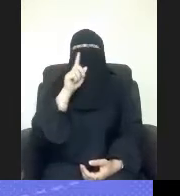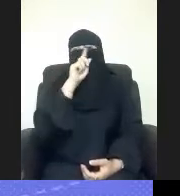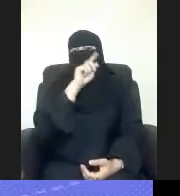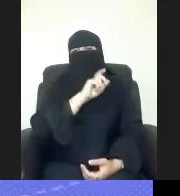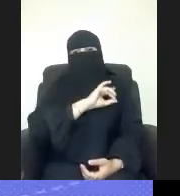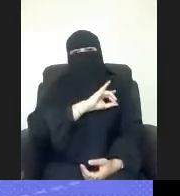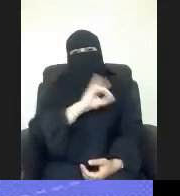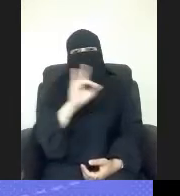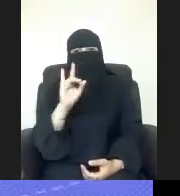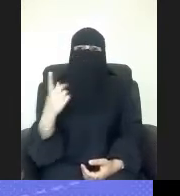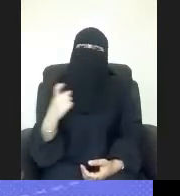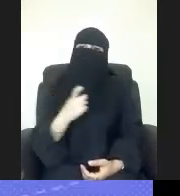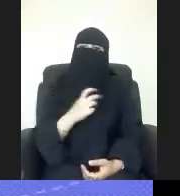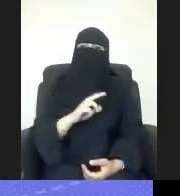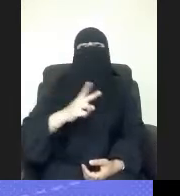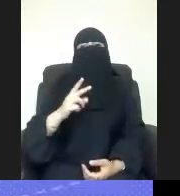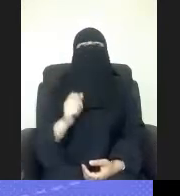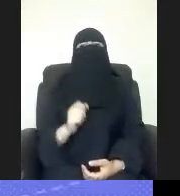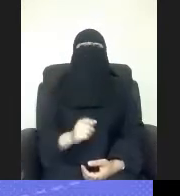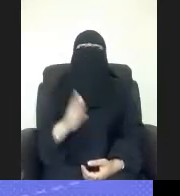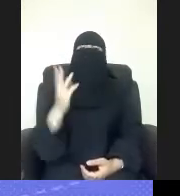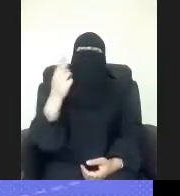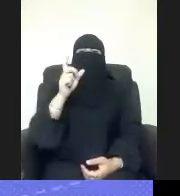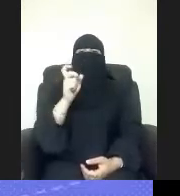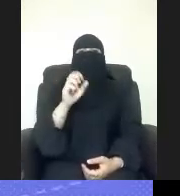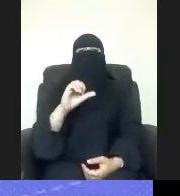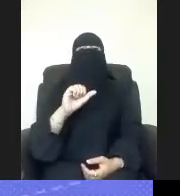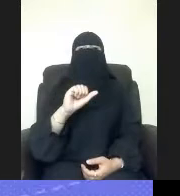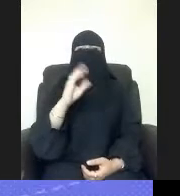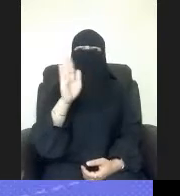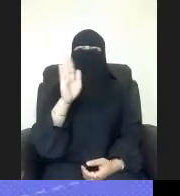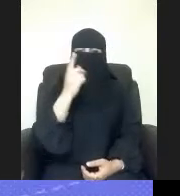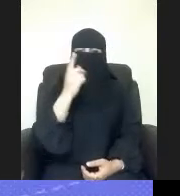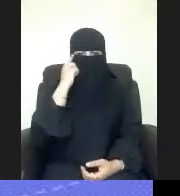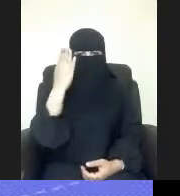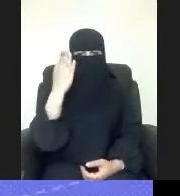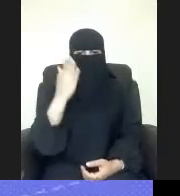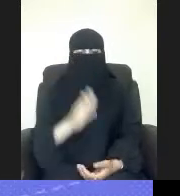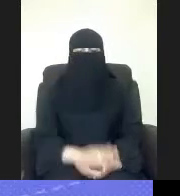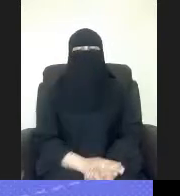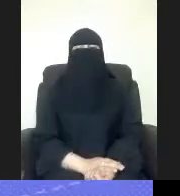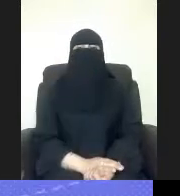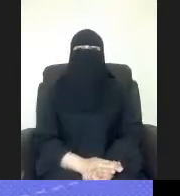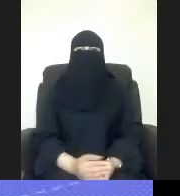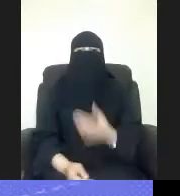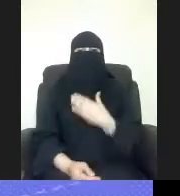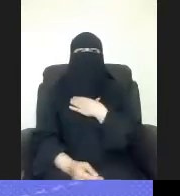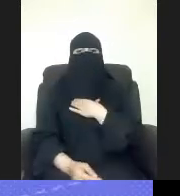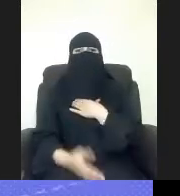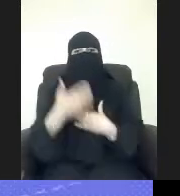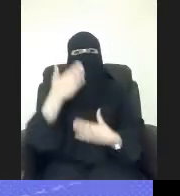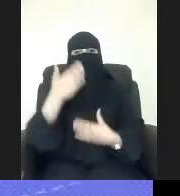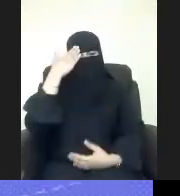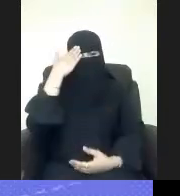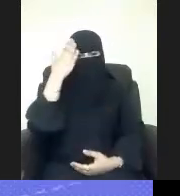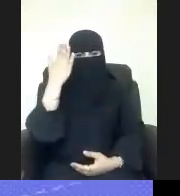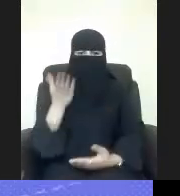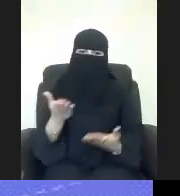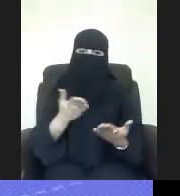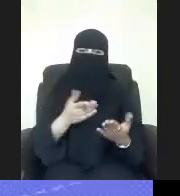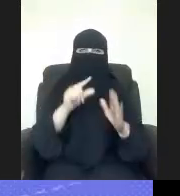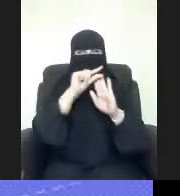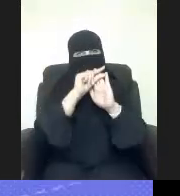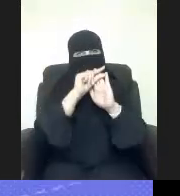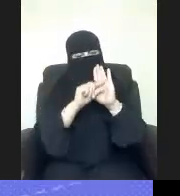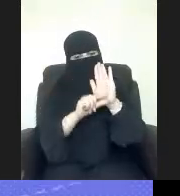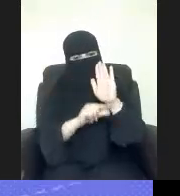دكتور. صدقا الدكتور بدر الله يعافيك دكتورنا، يعني غطيت أمور كثيرة، ولعل جزء كبير من